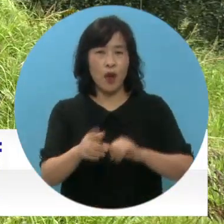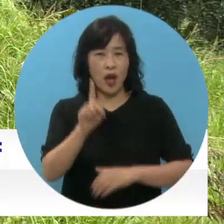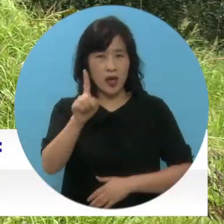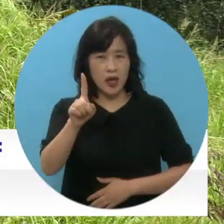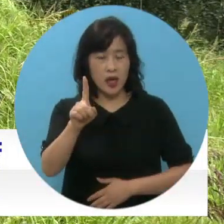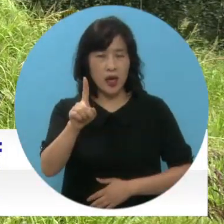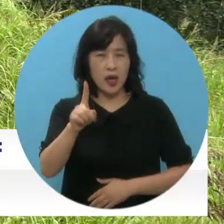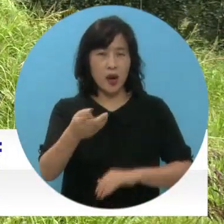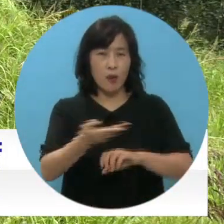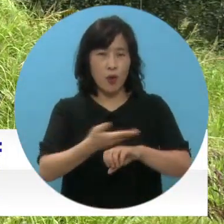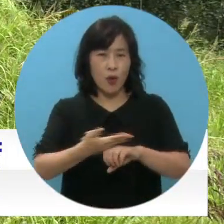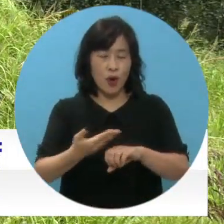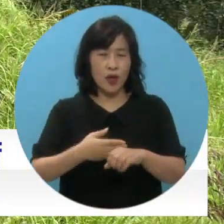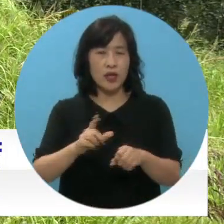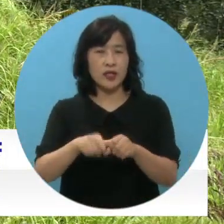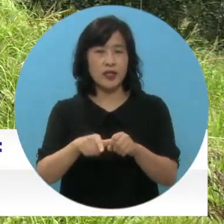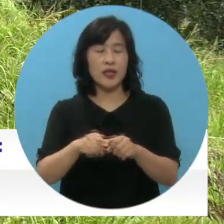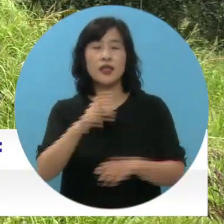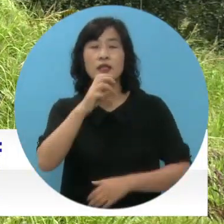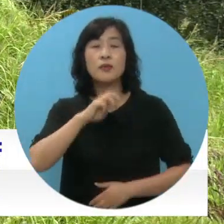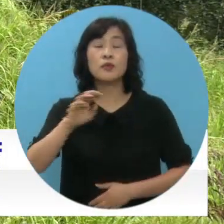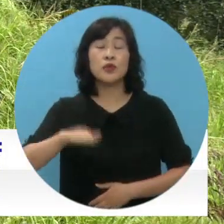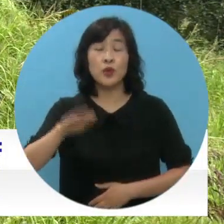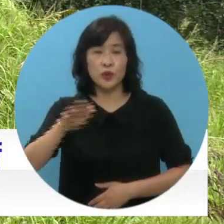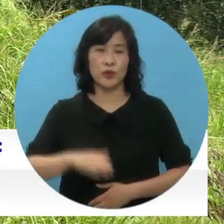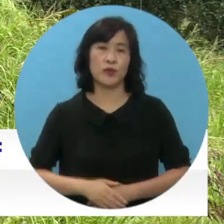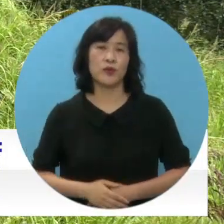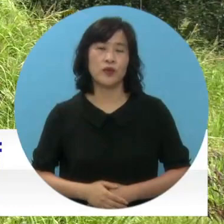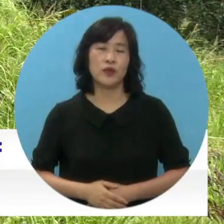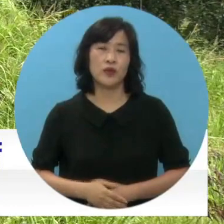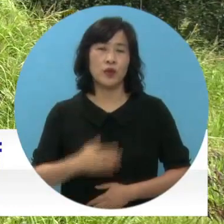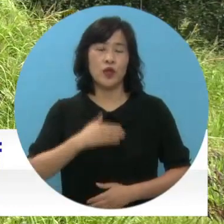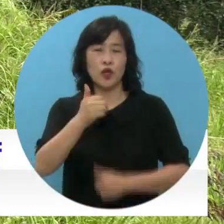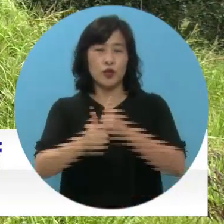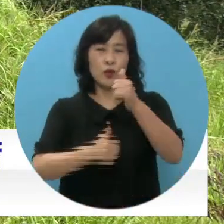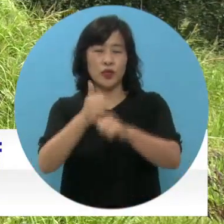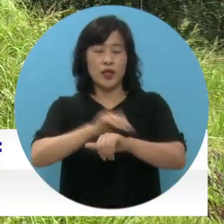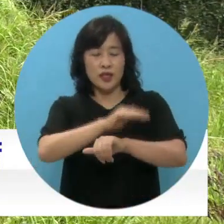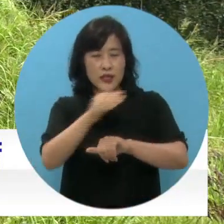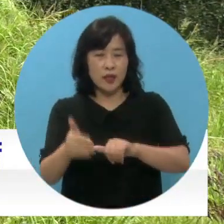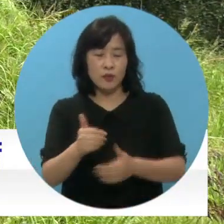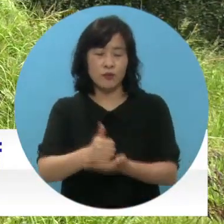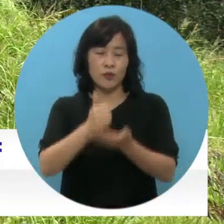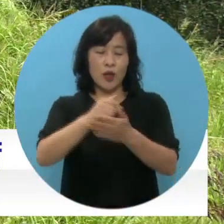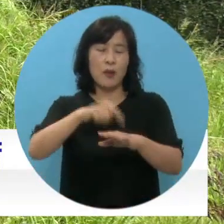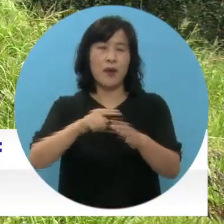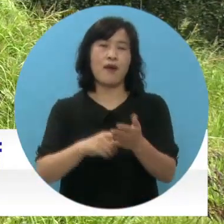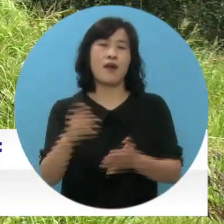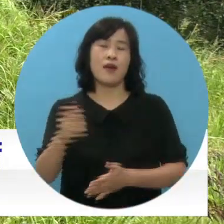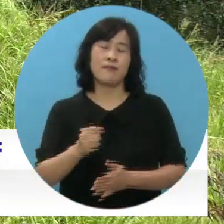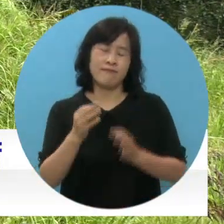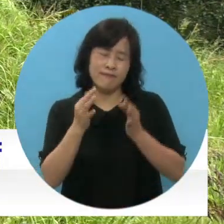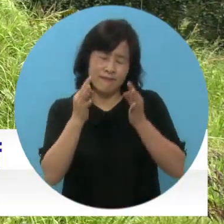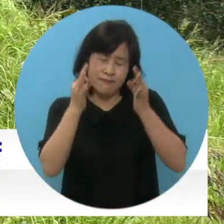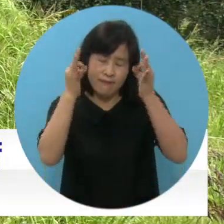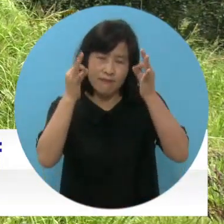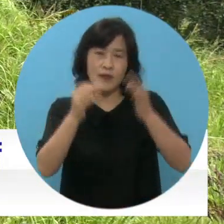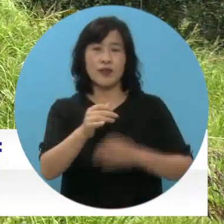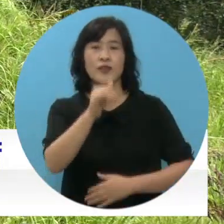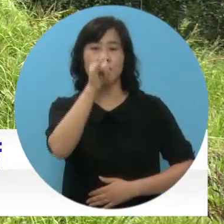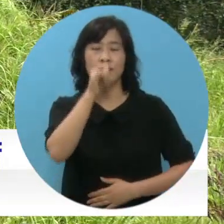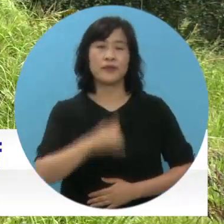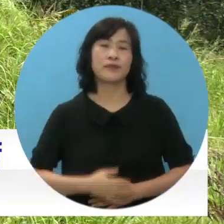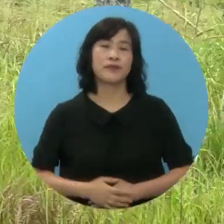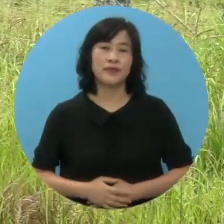한기 벌초하는데 대략 30분 걸리고 우리 조상 산소를 모시는 마음으로